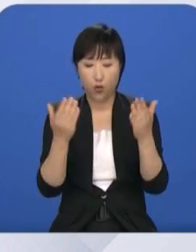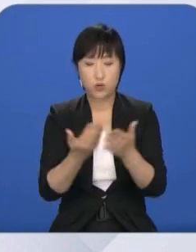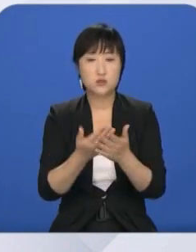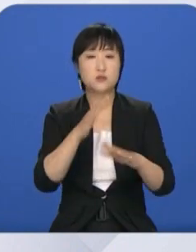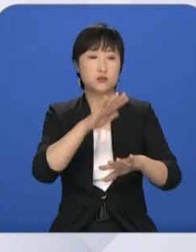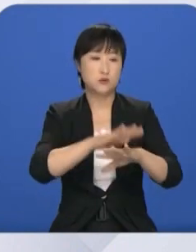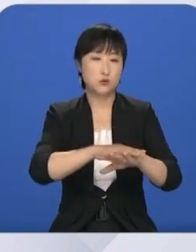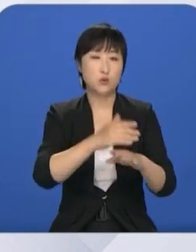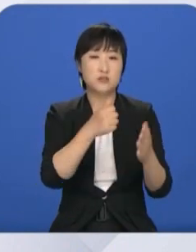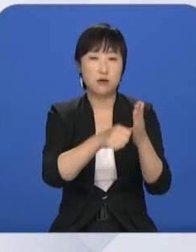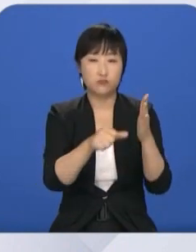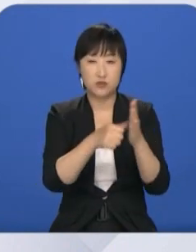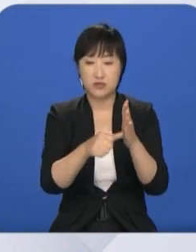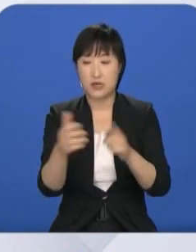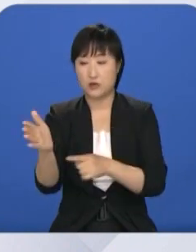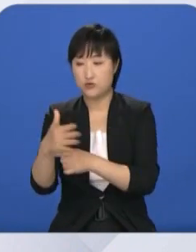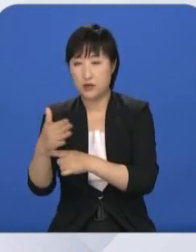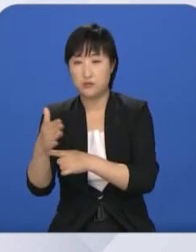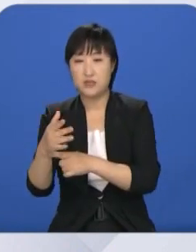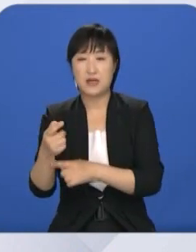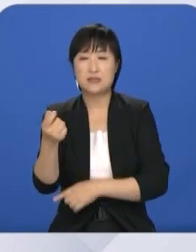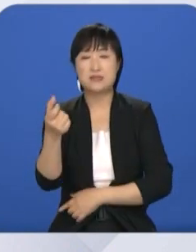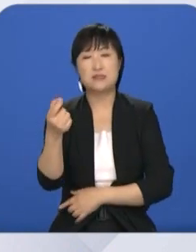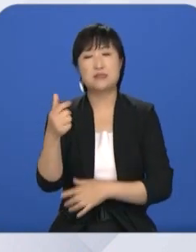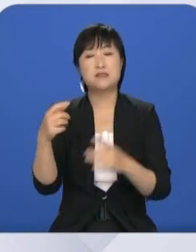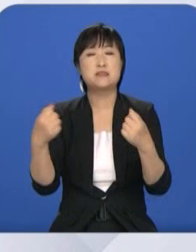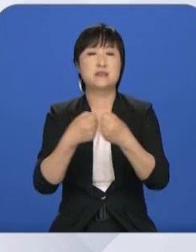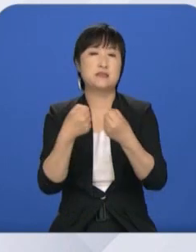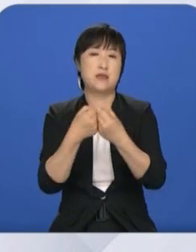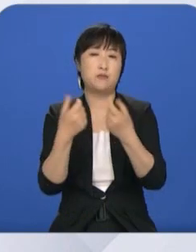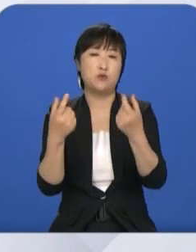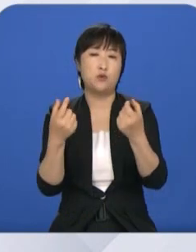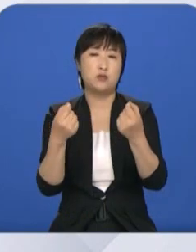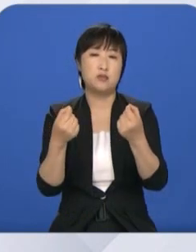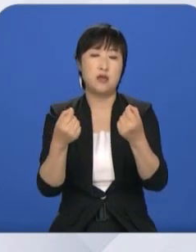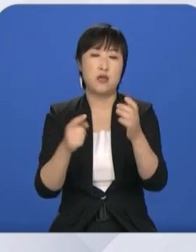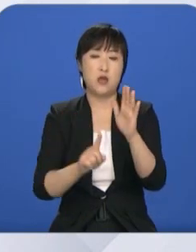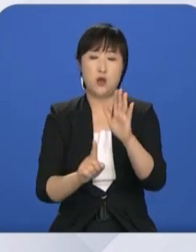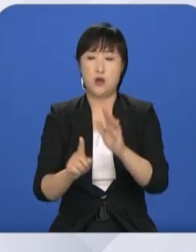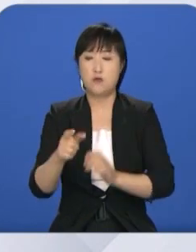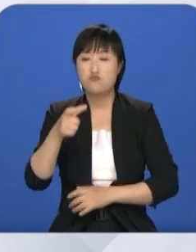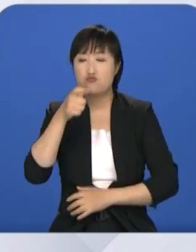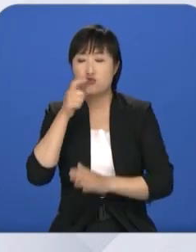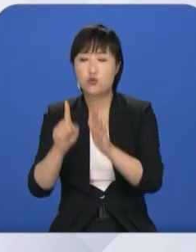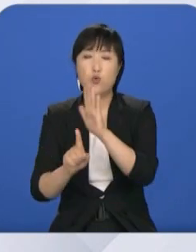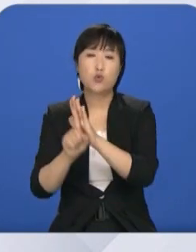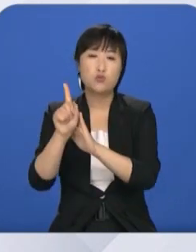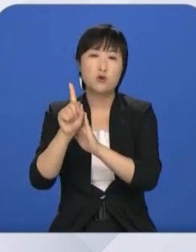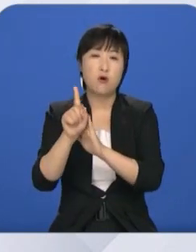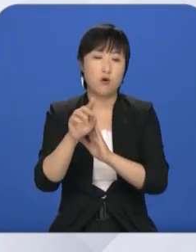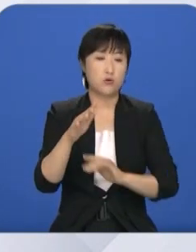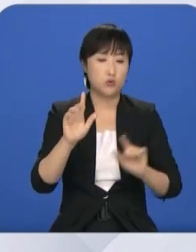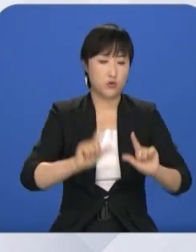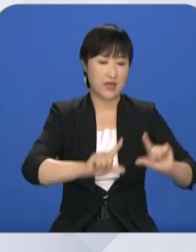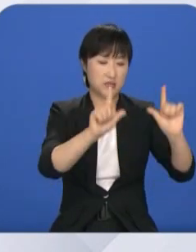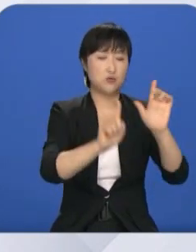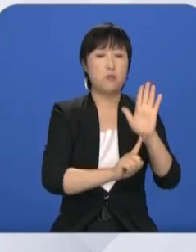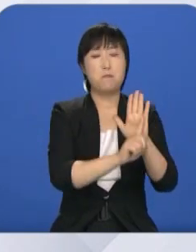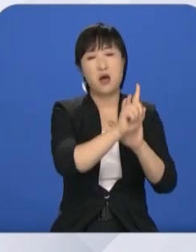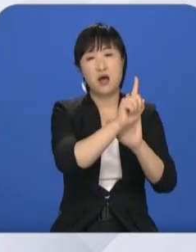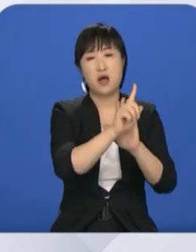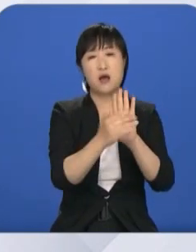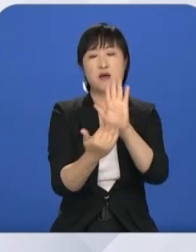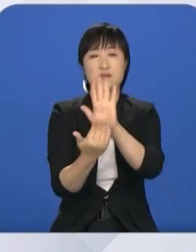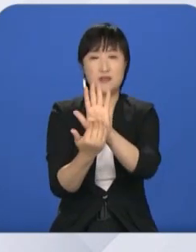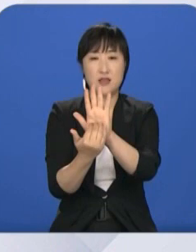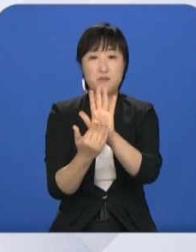농산물이나 수산물이나 종자 싸움입니다. 그래서 이 고수온 대비 기온 상승에